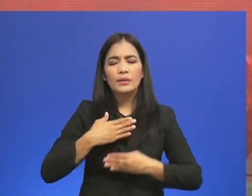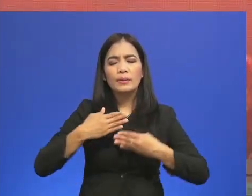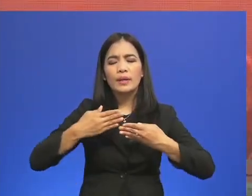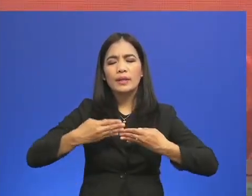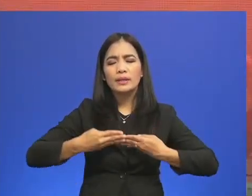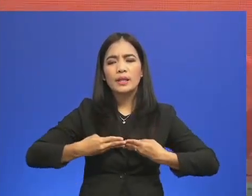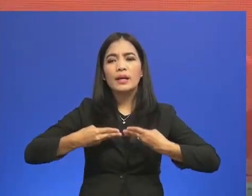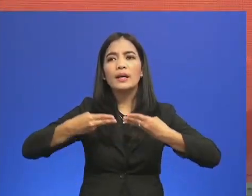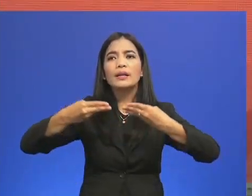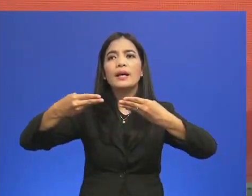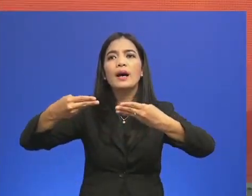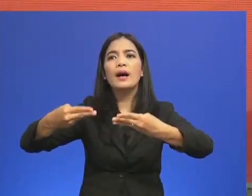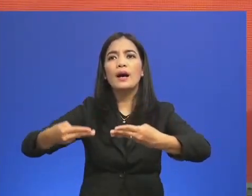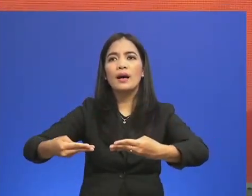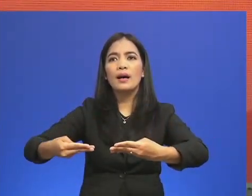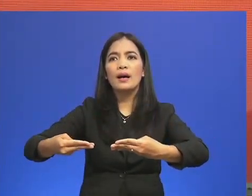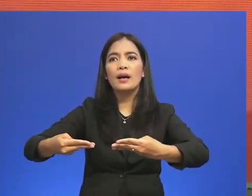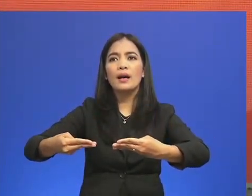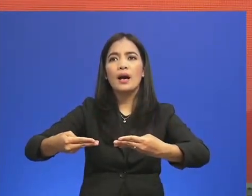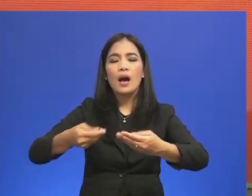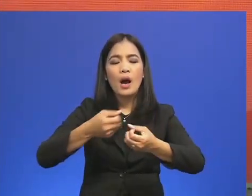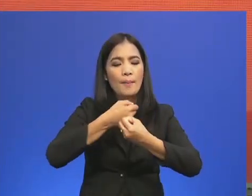Aku bersedia